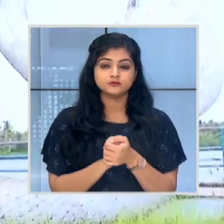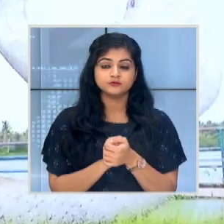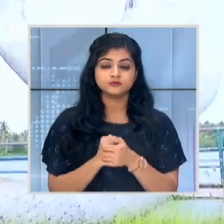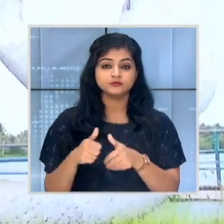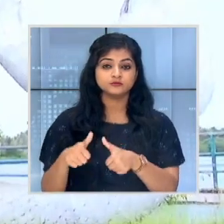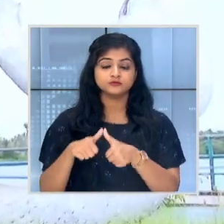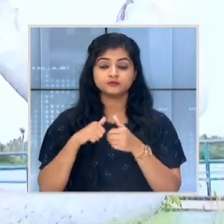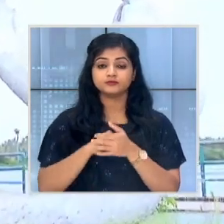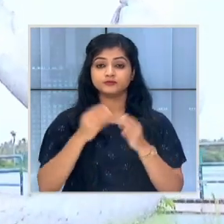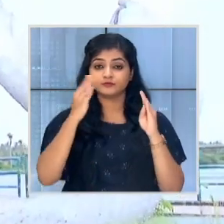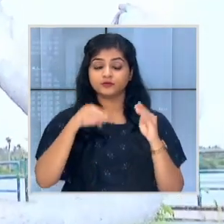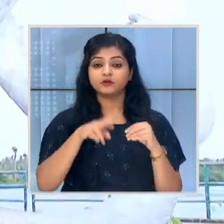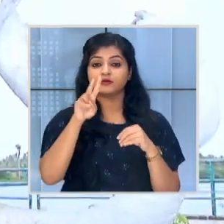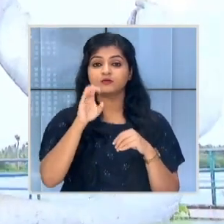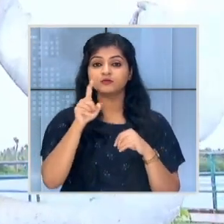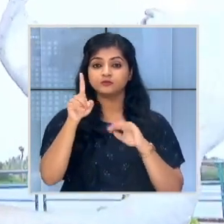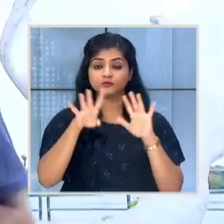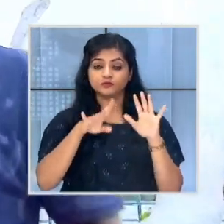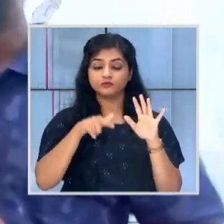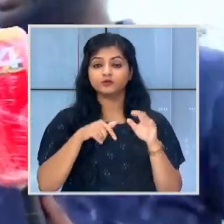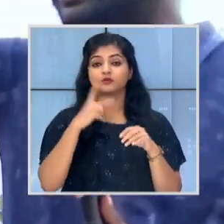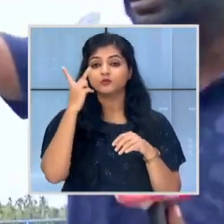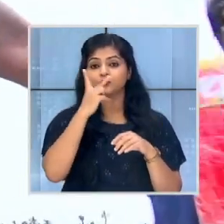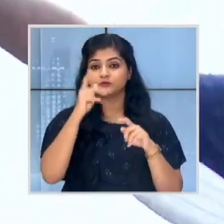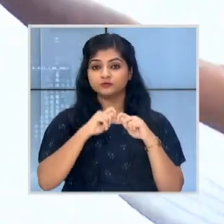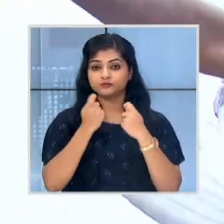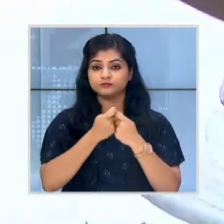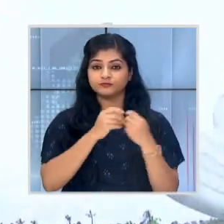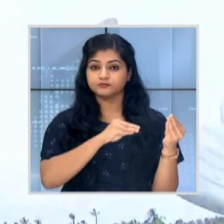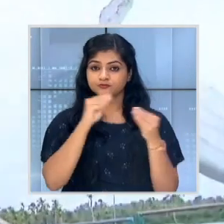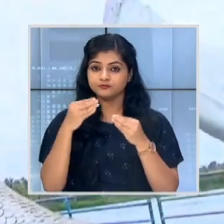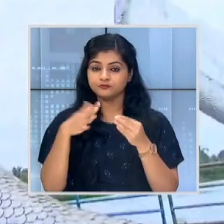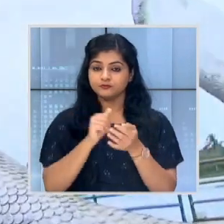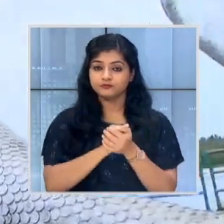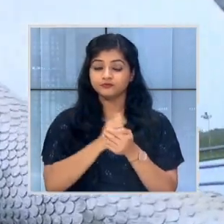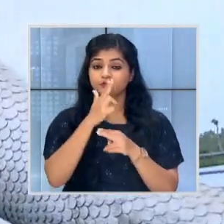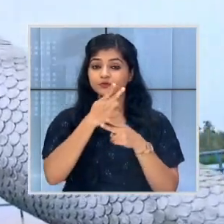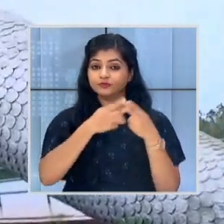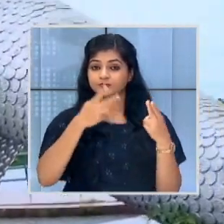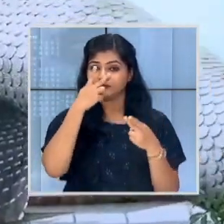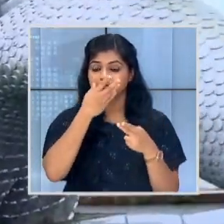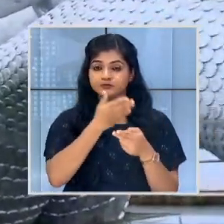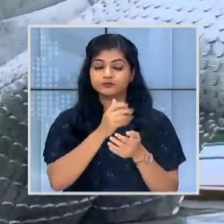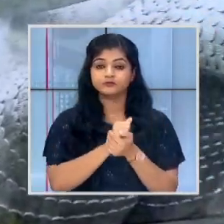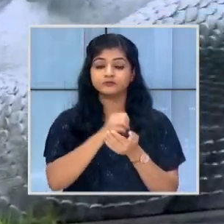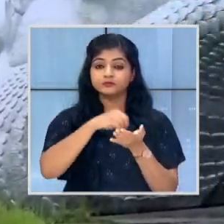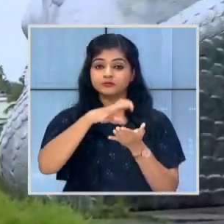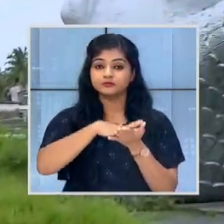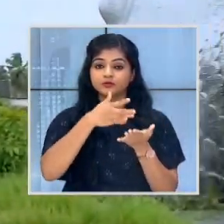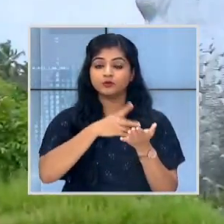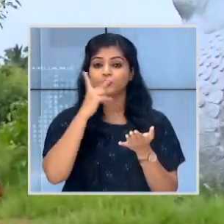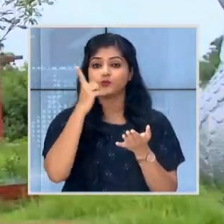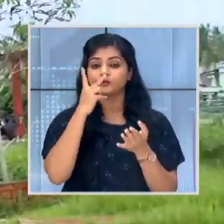ഗൂഗിൾ, ഈ ശില്പം 2019 തന്നെ ടൂറിസം വകുപ്പ് ഏറ്റെടുത്തതാണ്. ഈ ദൃശ്യങ്ങൾ, ഈ സ്ഥലത്തെ ദൃശ്യങ്ങൾ ഇതാണ്. ഈ സ്ഥലത്ത് ഈ